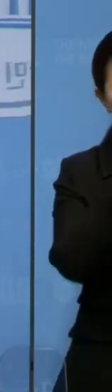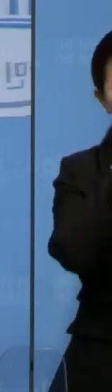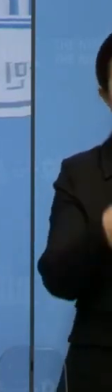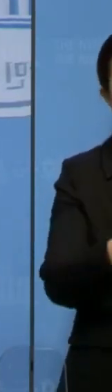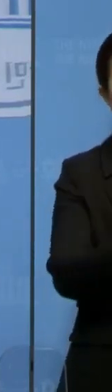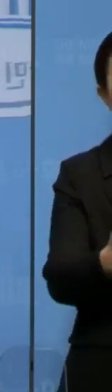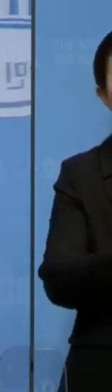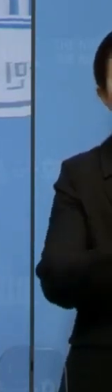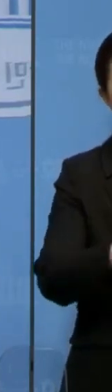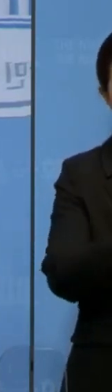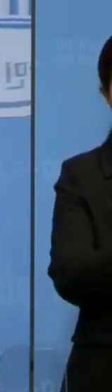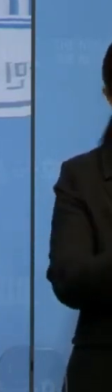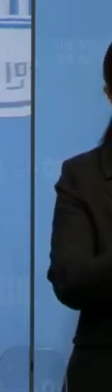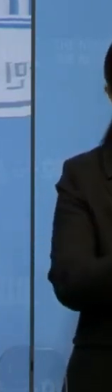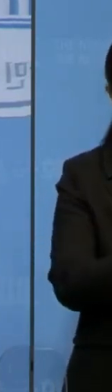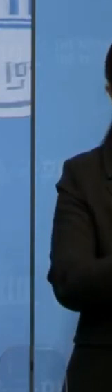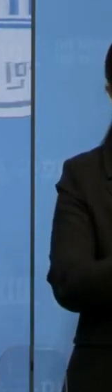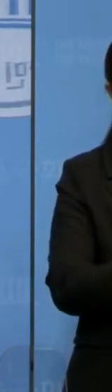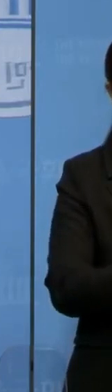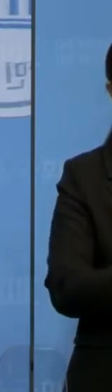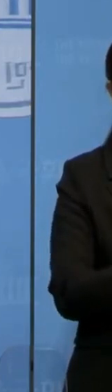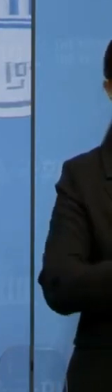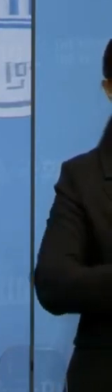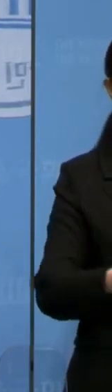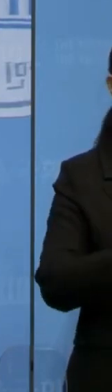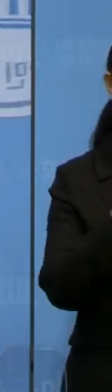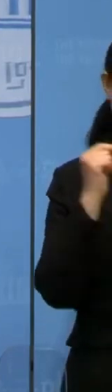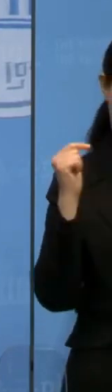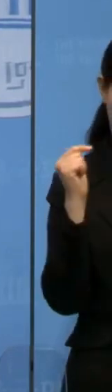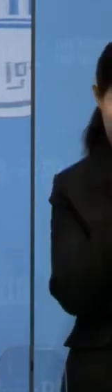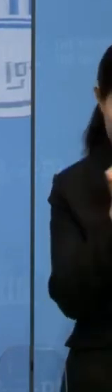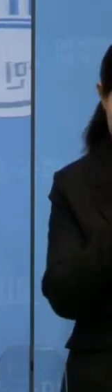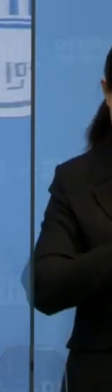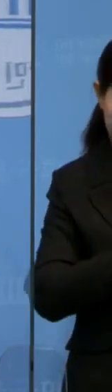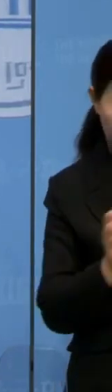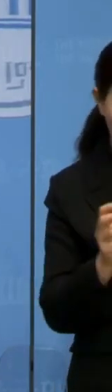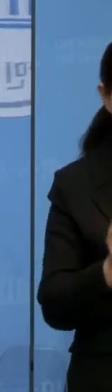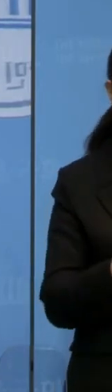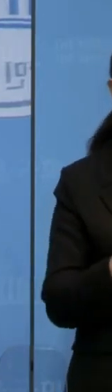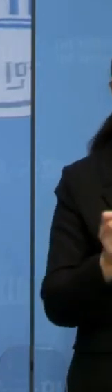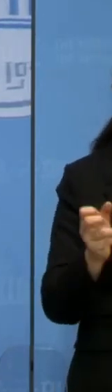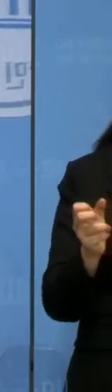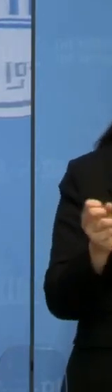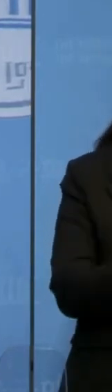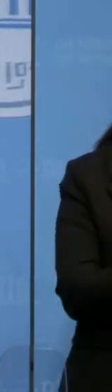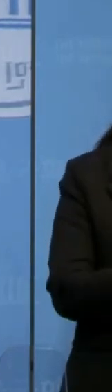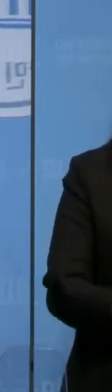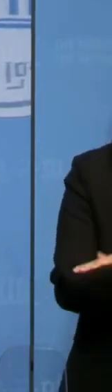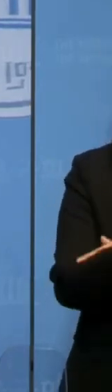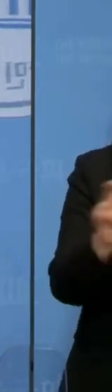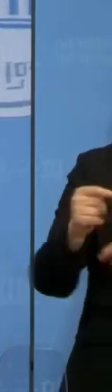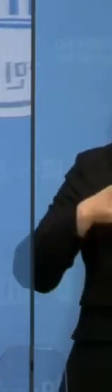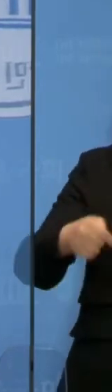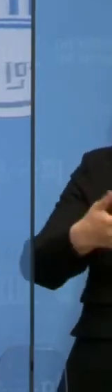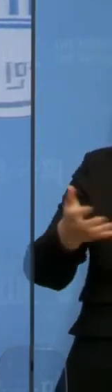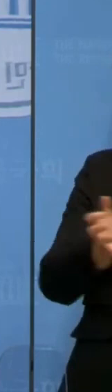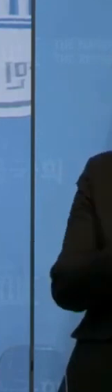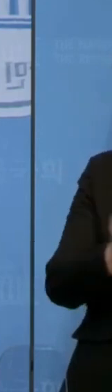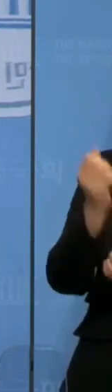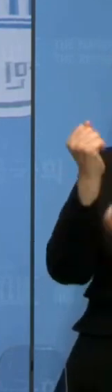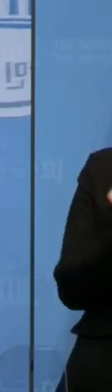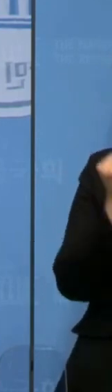문제들을 풀기 위해 더 치열하게 토론하고 야당 까지도 설득해서